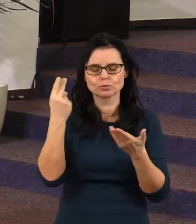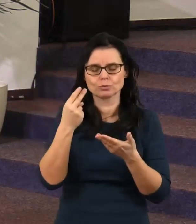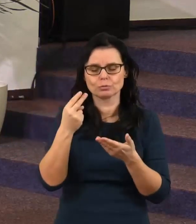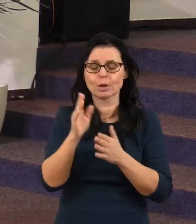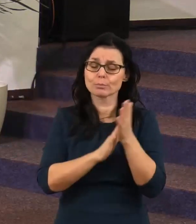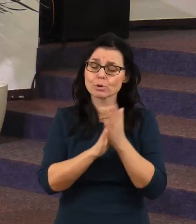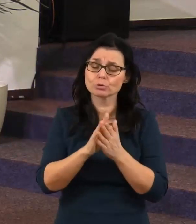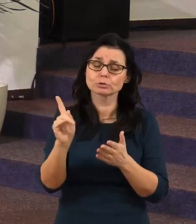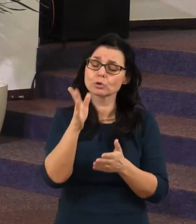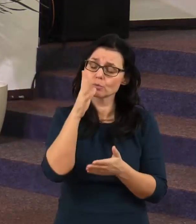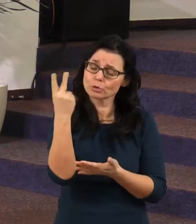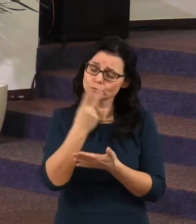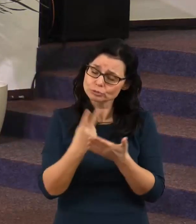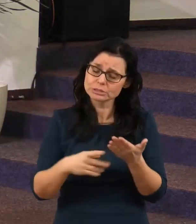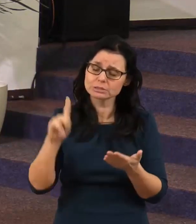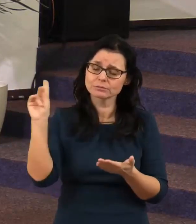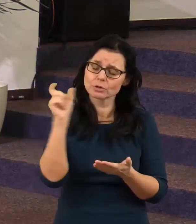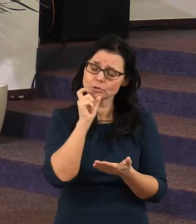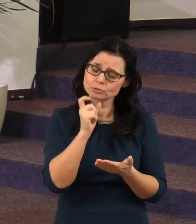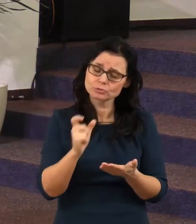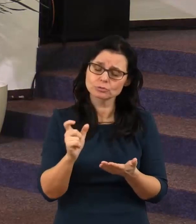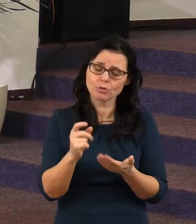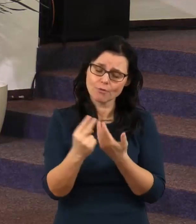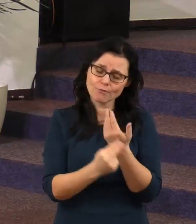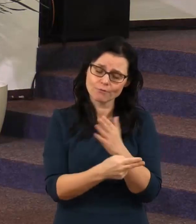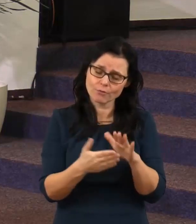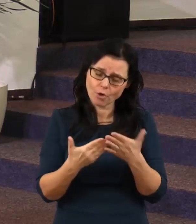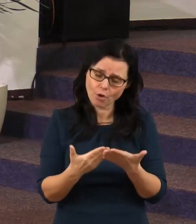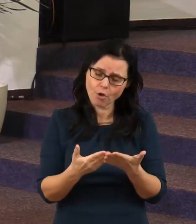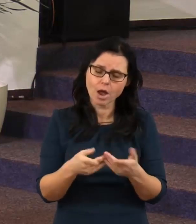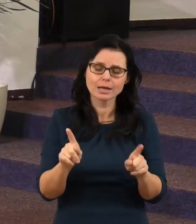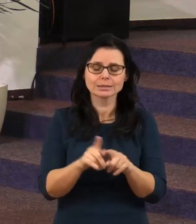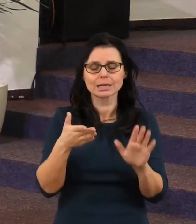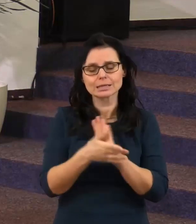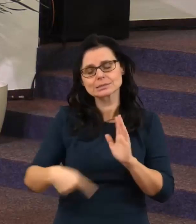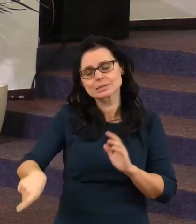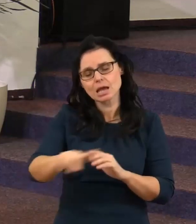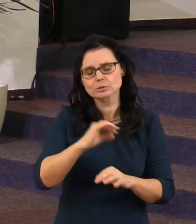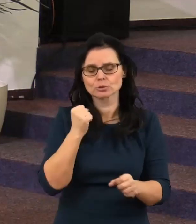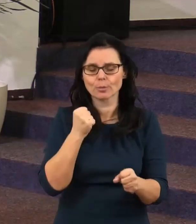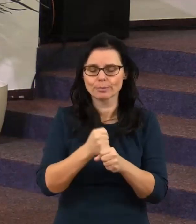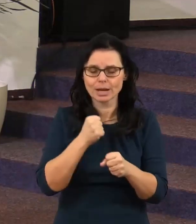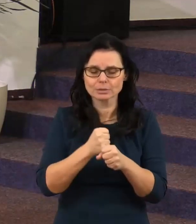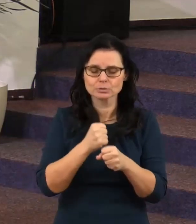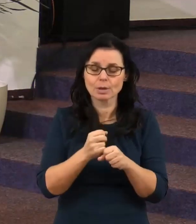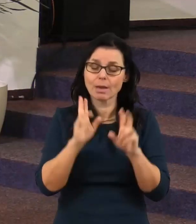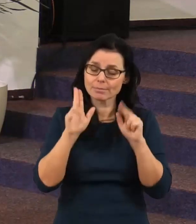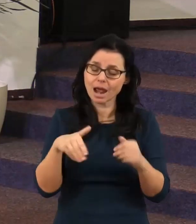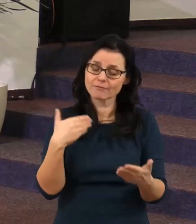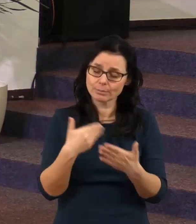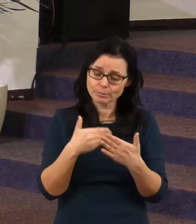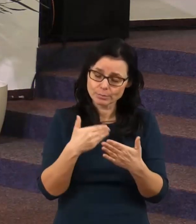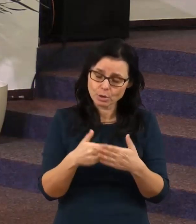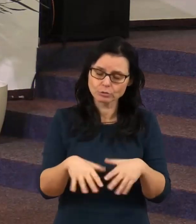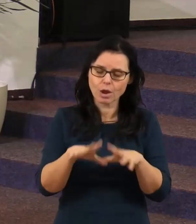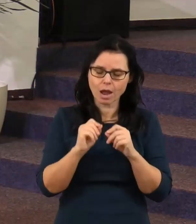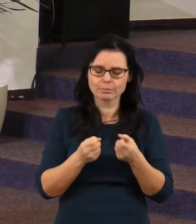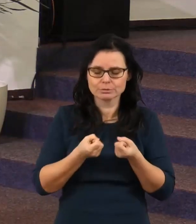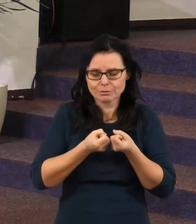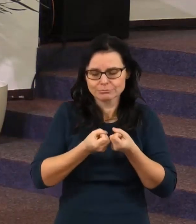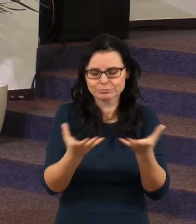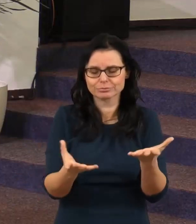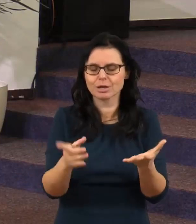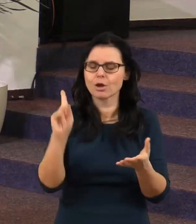číst tvé slovo i za nás všechny, kteří pracujeme tady právě proto, abychom se podělili o tvé